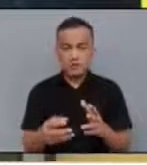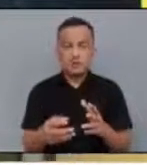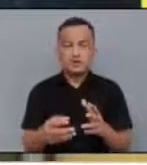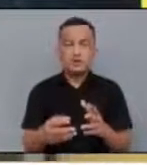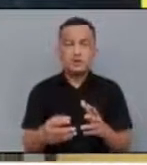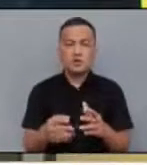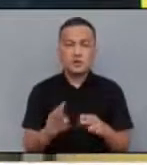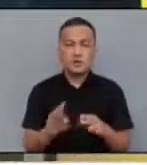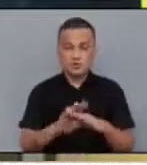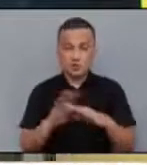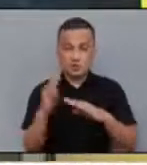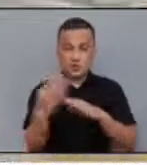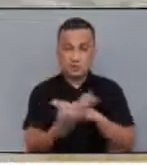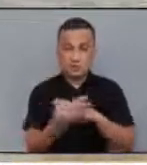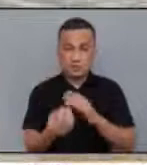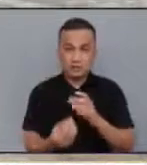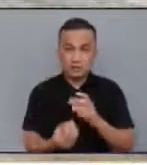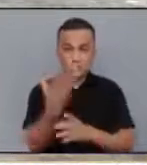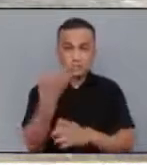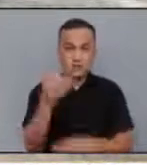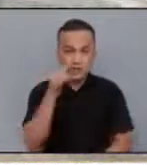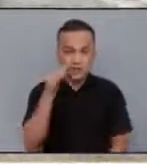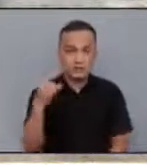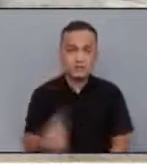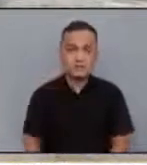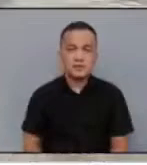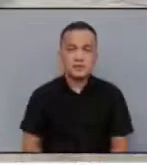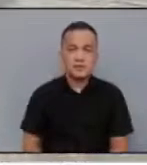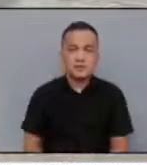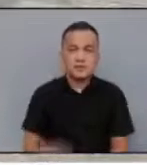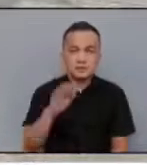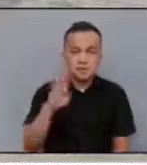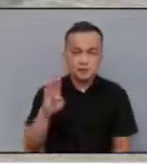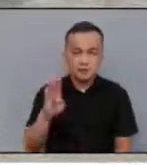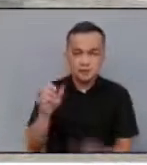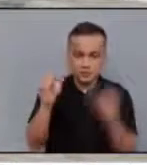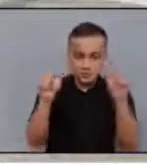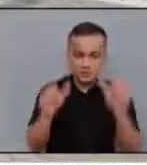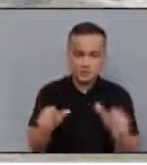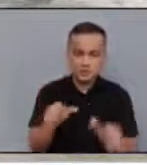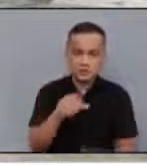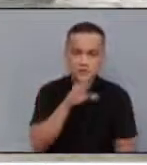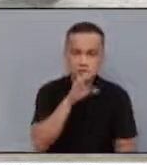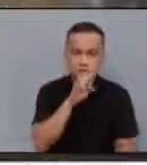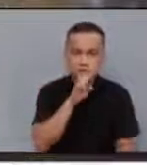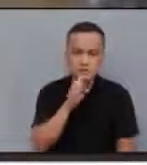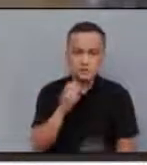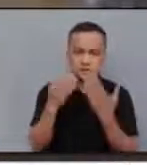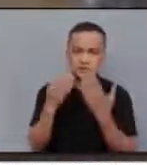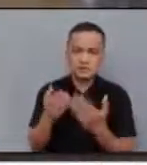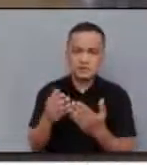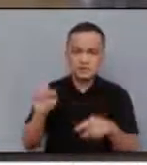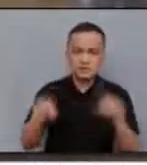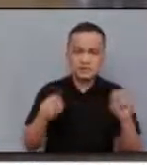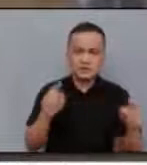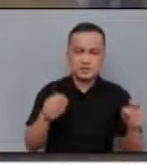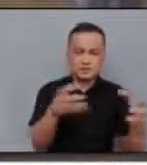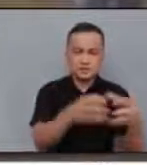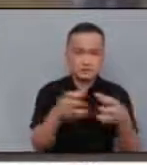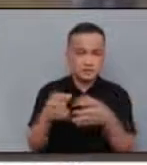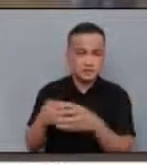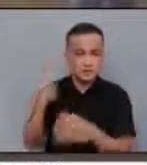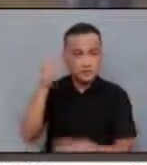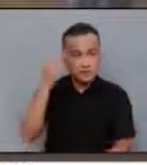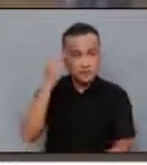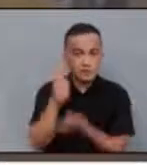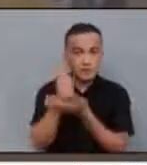Bulusan kahapon. Sa Facebook post ni Governor Cheese Escudero, pinasalamatan niya ang iba't ibang ahensya ng pamahalaan na